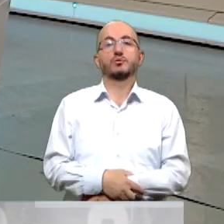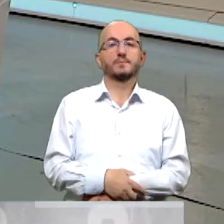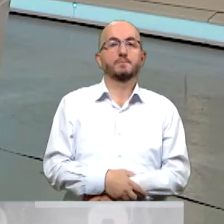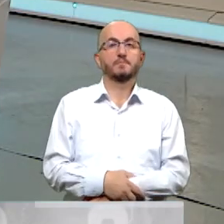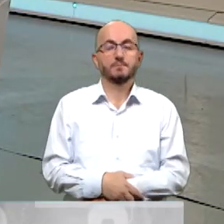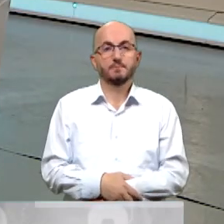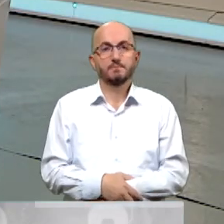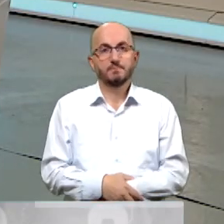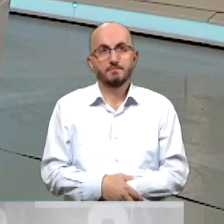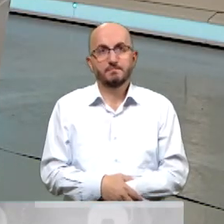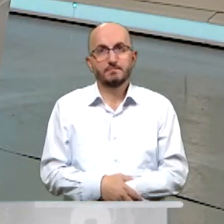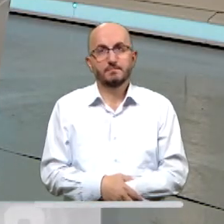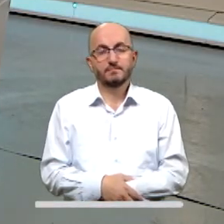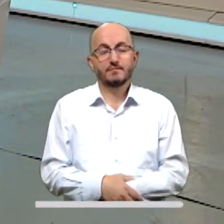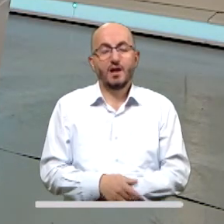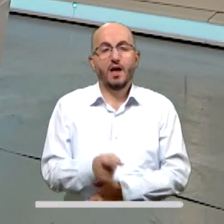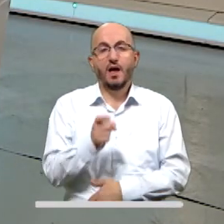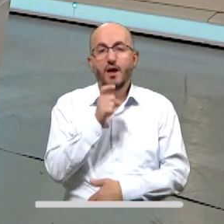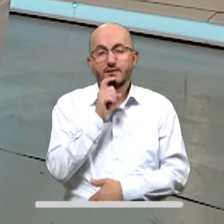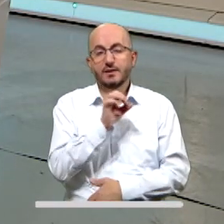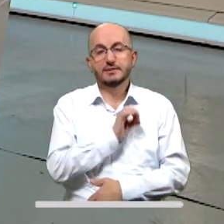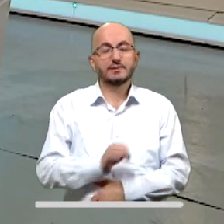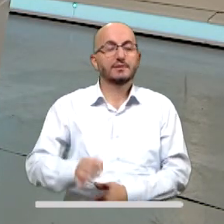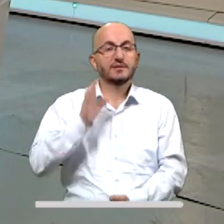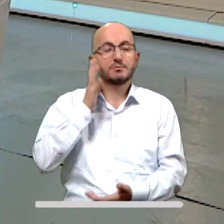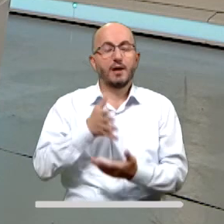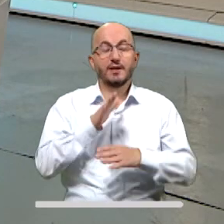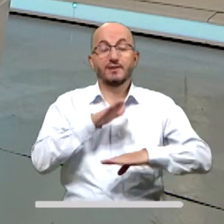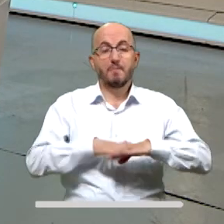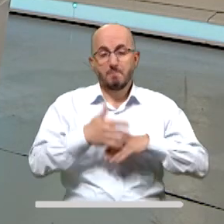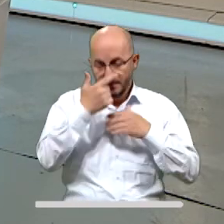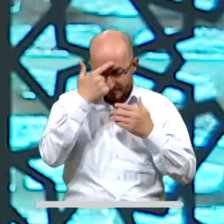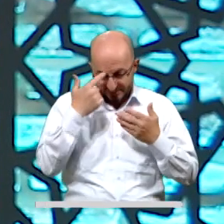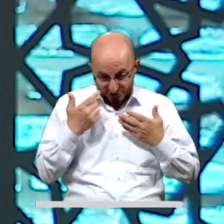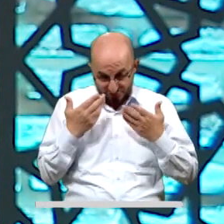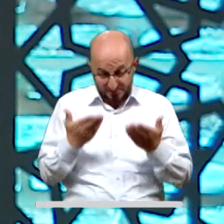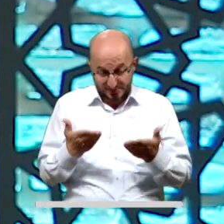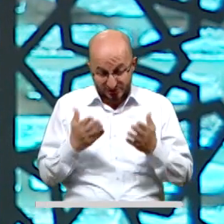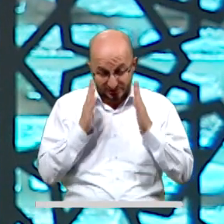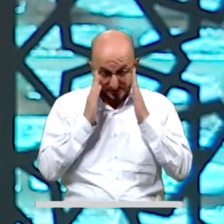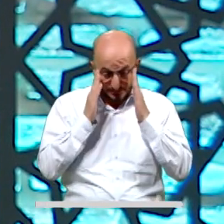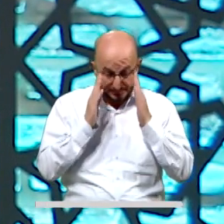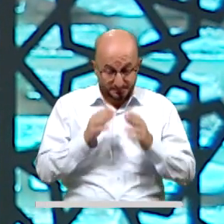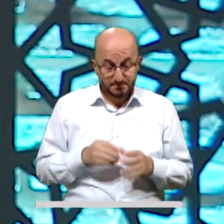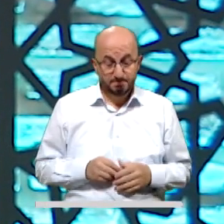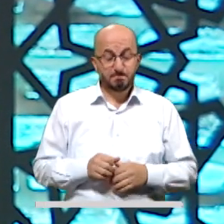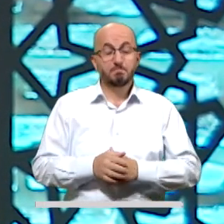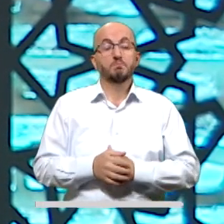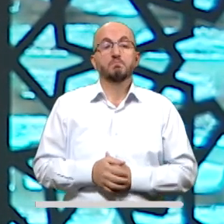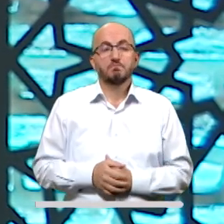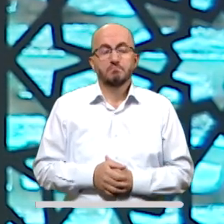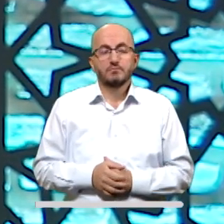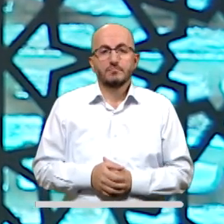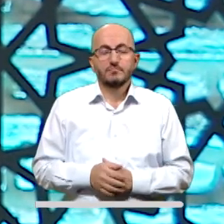razı olsun. Daha hatasız şekilde ibadetlerimizi yapmayı nasip etsin Rabbimiz. Adana'dan Ayşe Hanım bizimle birlikte.